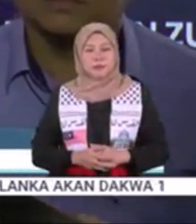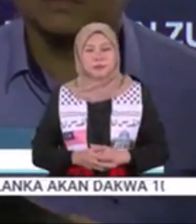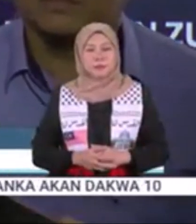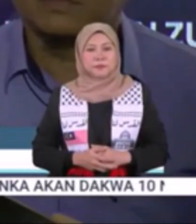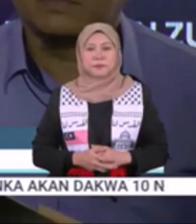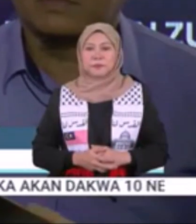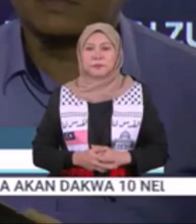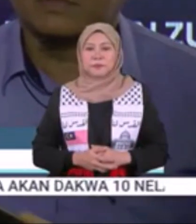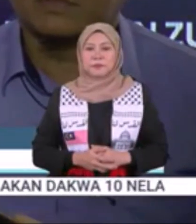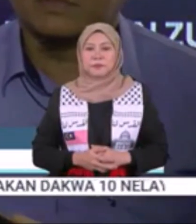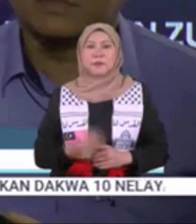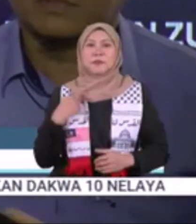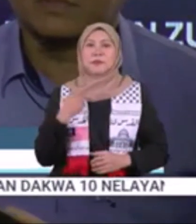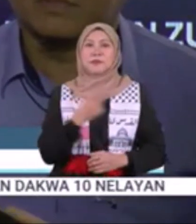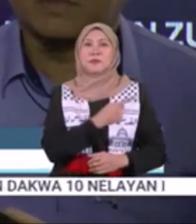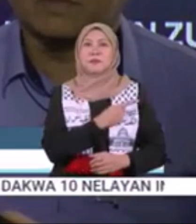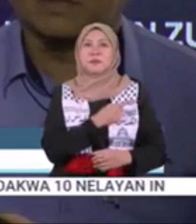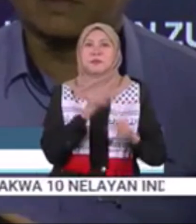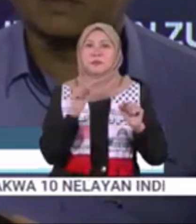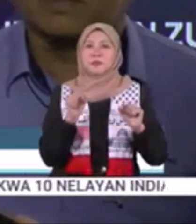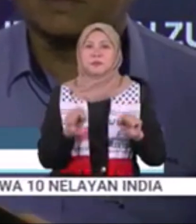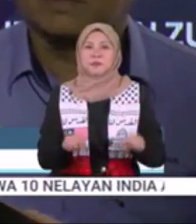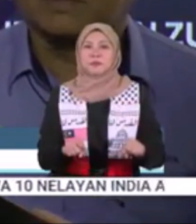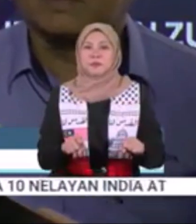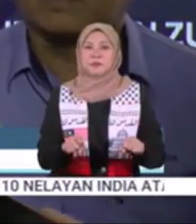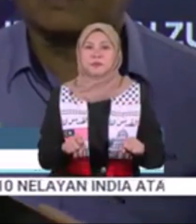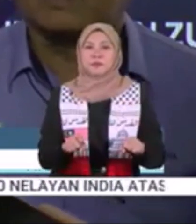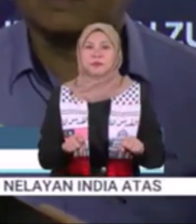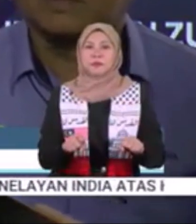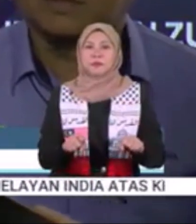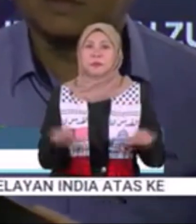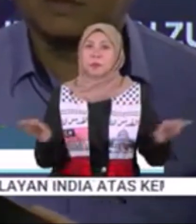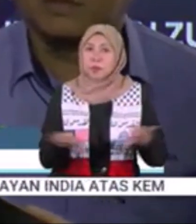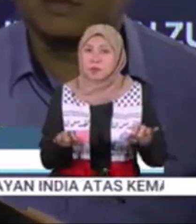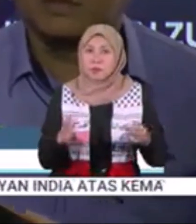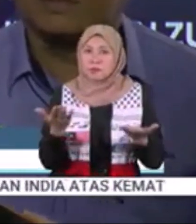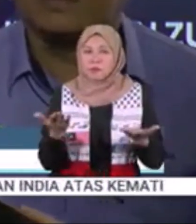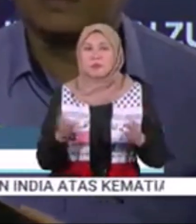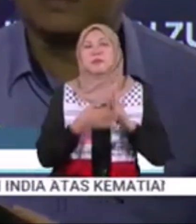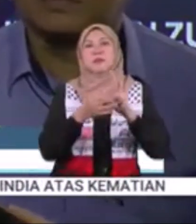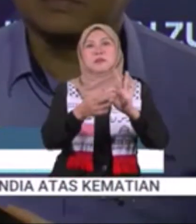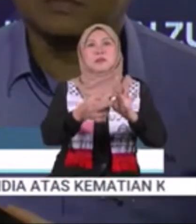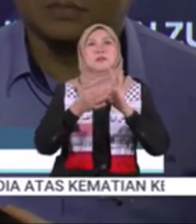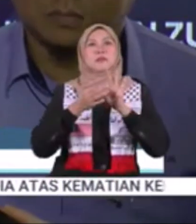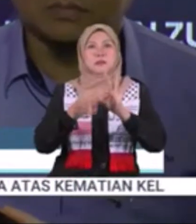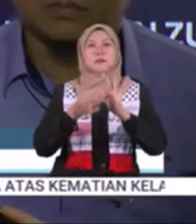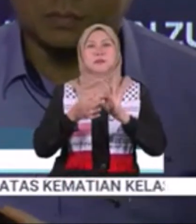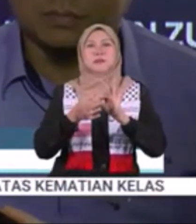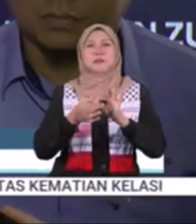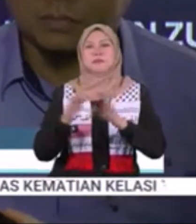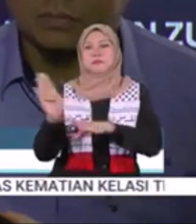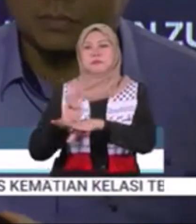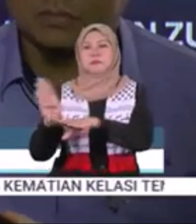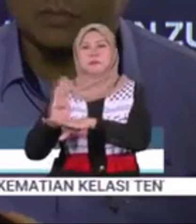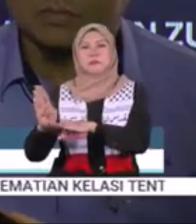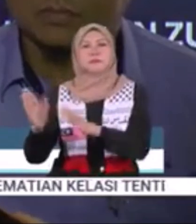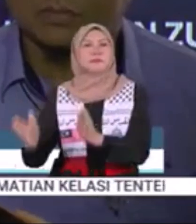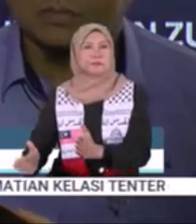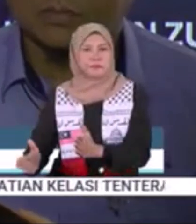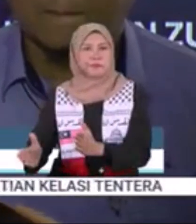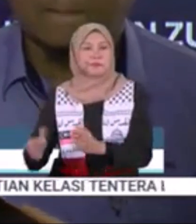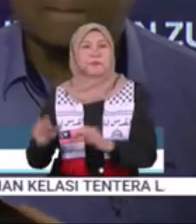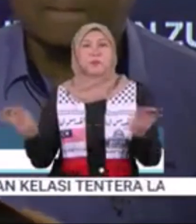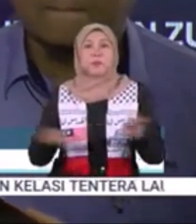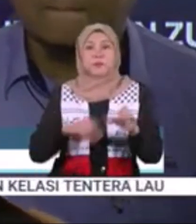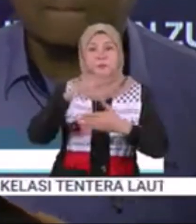Kemudian yang menyebabkan kami boleh lakukan benda ini adalah disebabkan kerjasama daripada pengusaha-pengusaha itu sendiri. So, bila kita